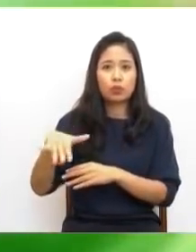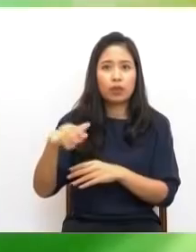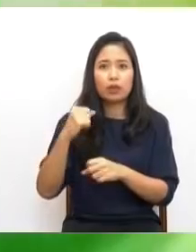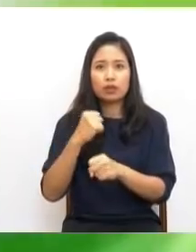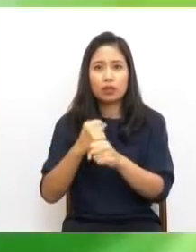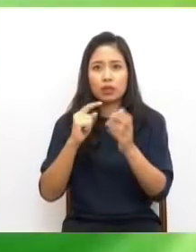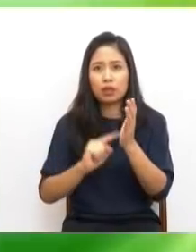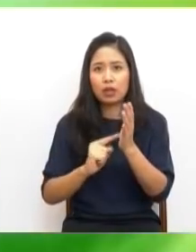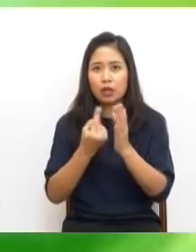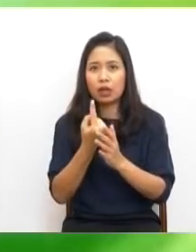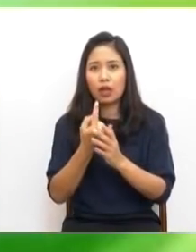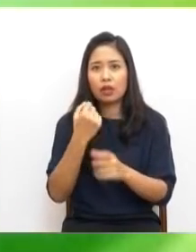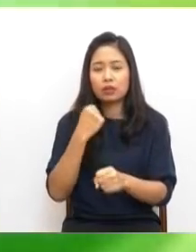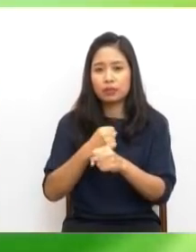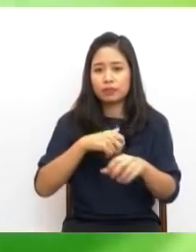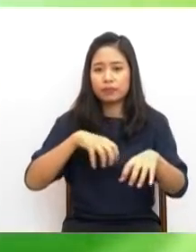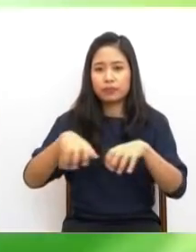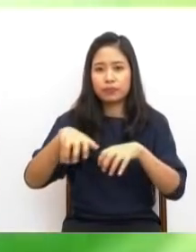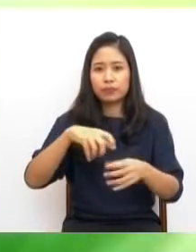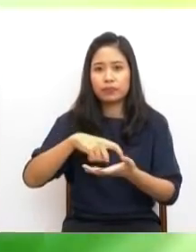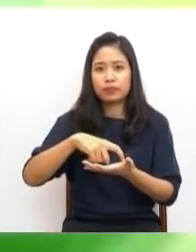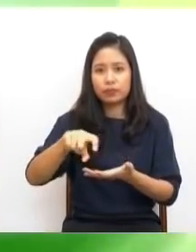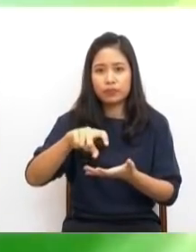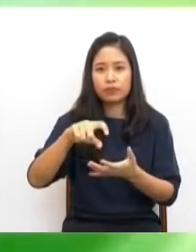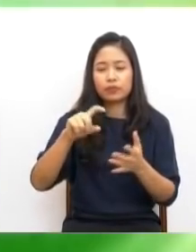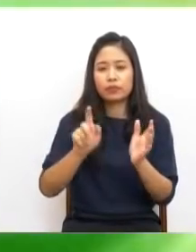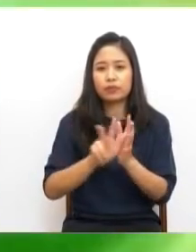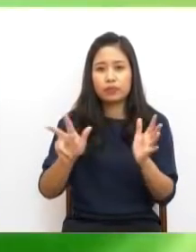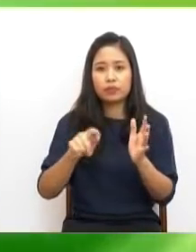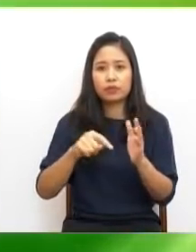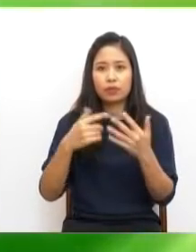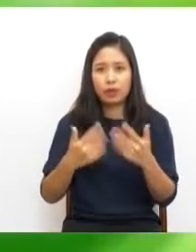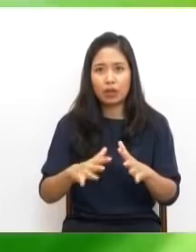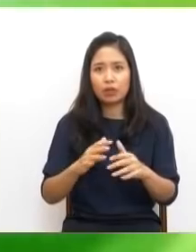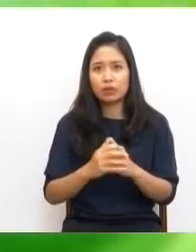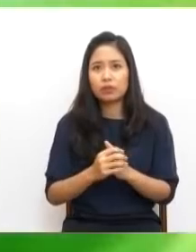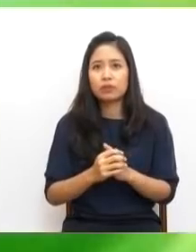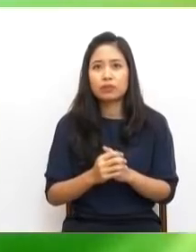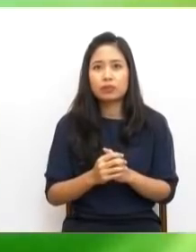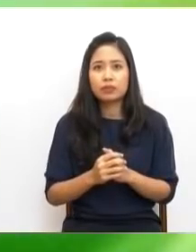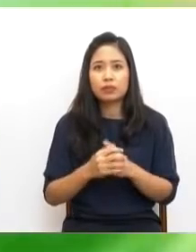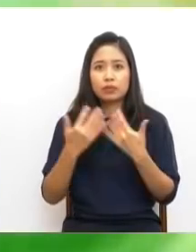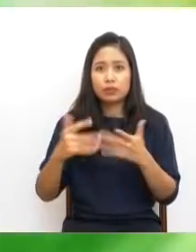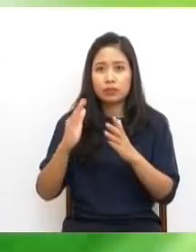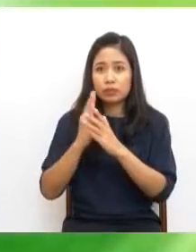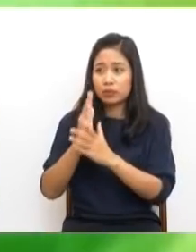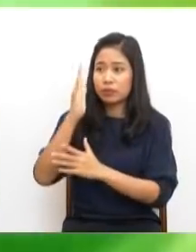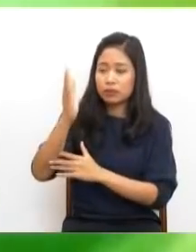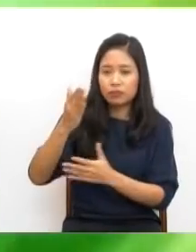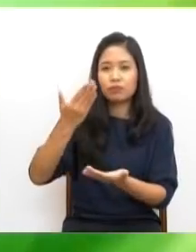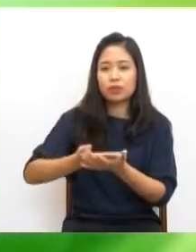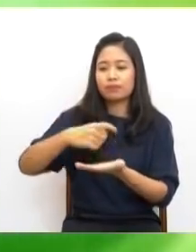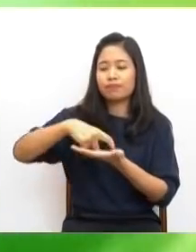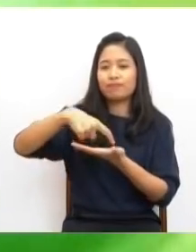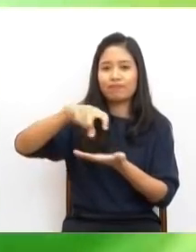แรกนี้เราจัดสรรเงินไปให้แล้วเป็นเวลา3เดือนนะครับแล้วในไตรมาสต่อไปเราก็จะจัดสรรเพิ่มเติมเข้าไปจน